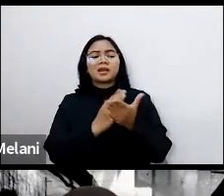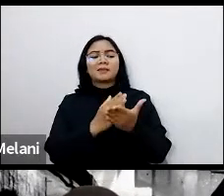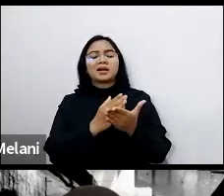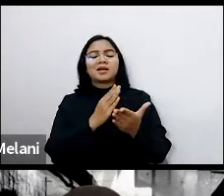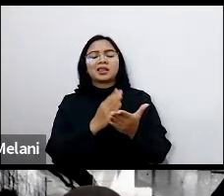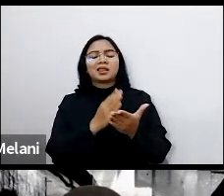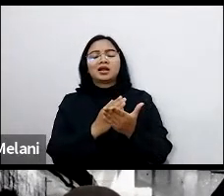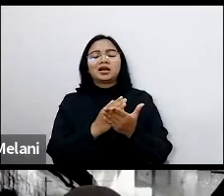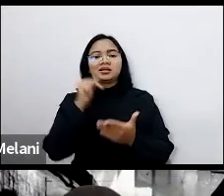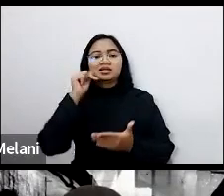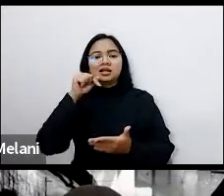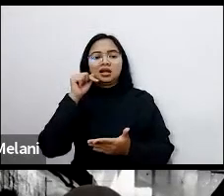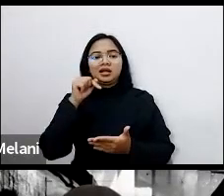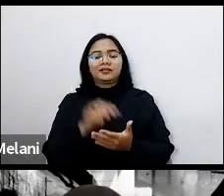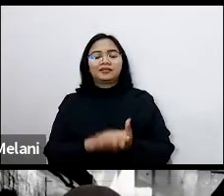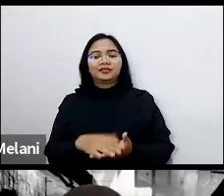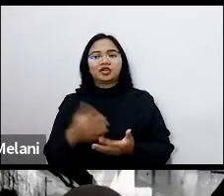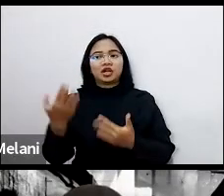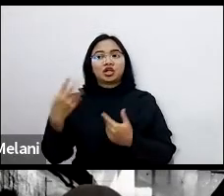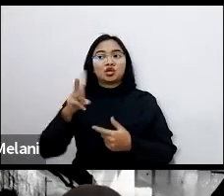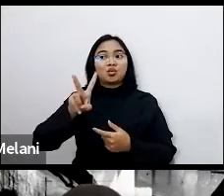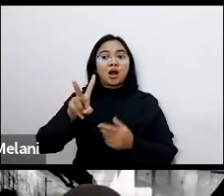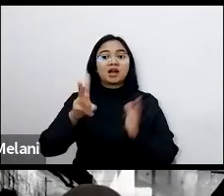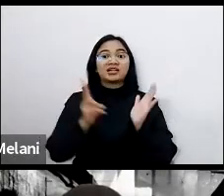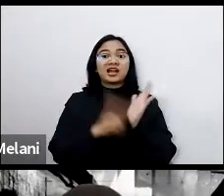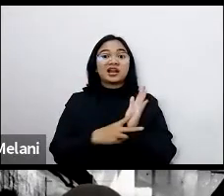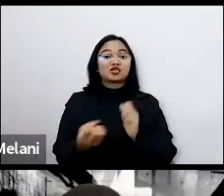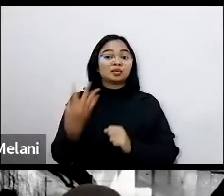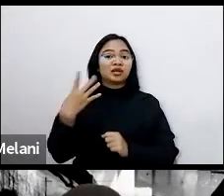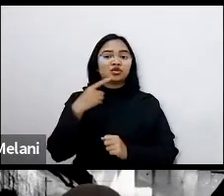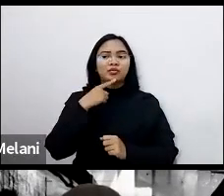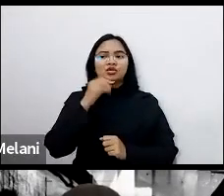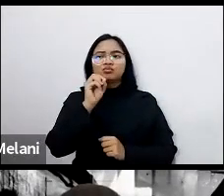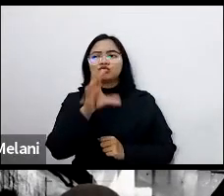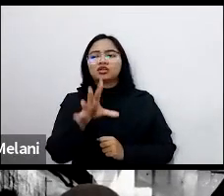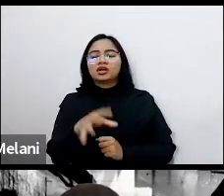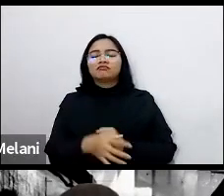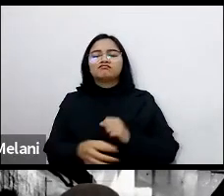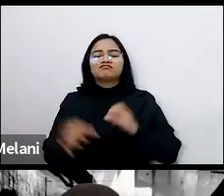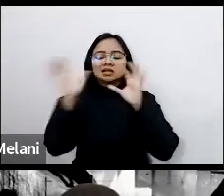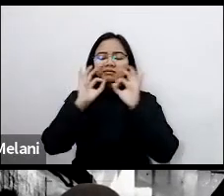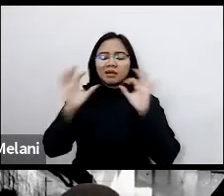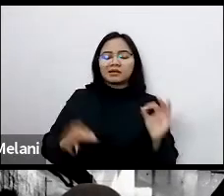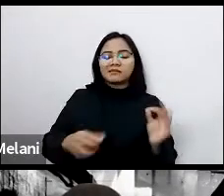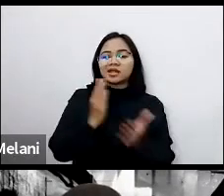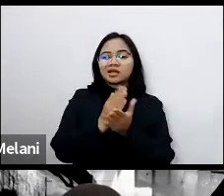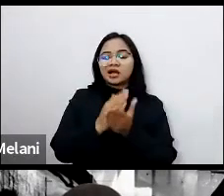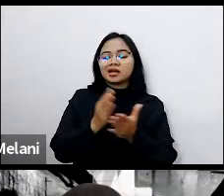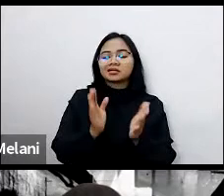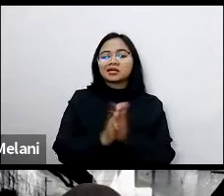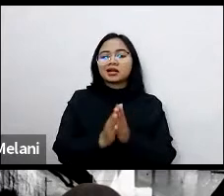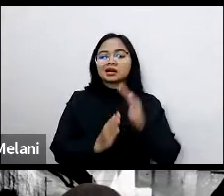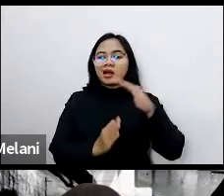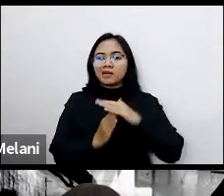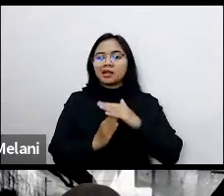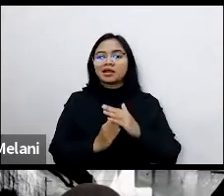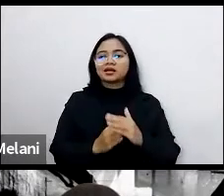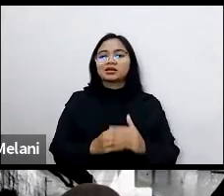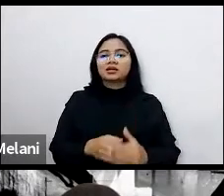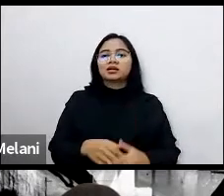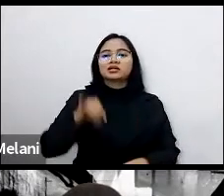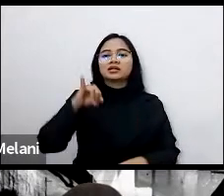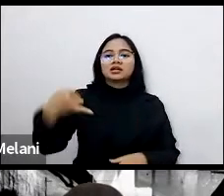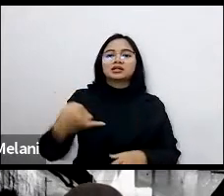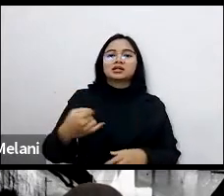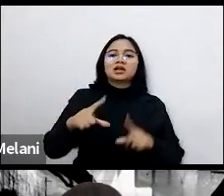perempuan. Kalau tadi dua narasumber sebelumnya menyebutkan berbagai tantangan dan hambatan yang mereka alami sebagai akademisi perempuan,